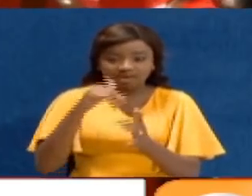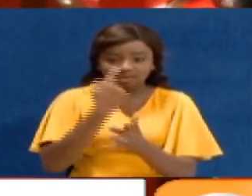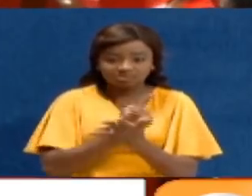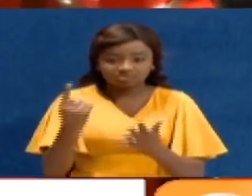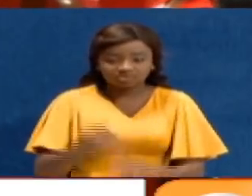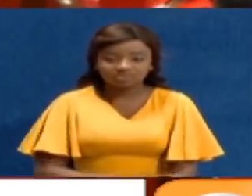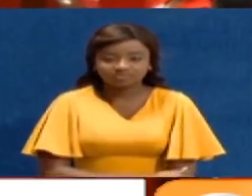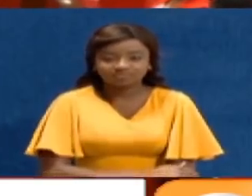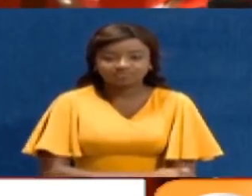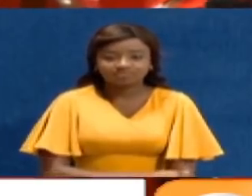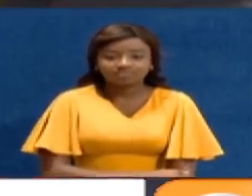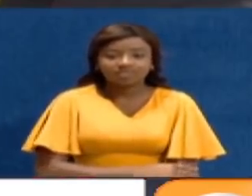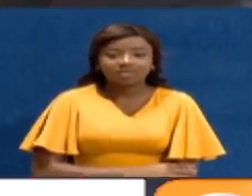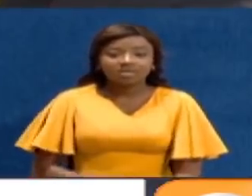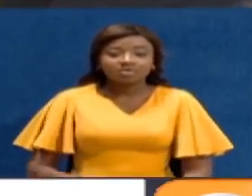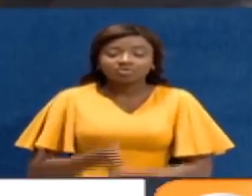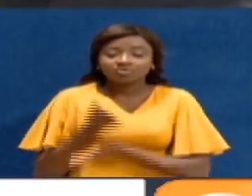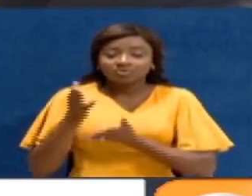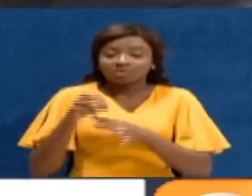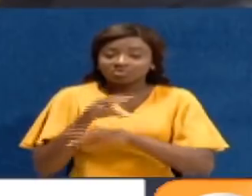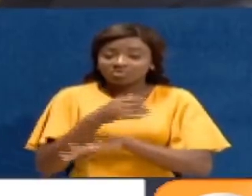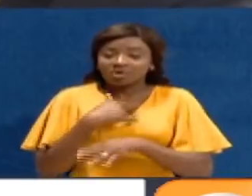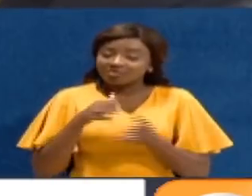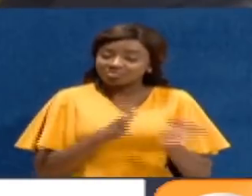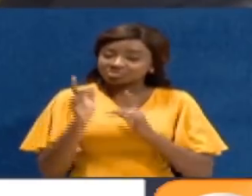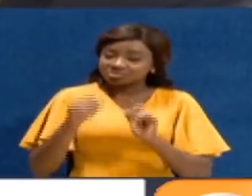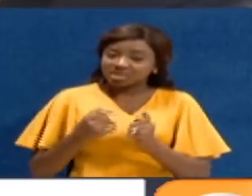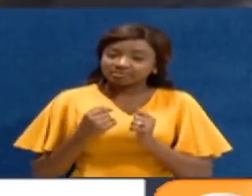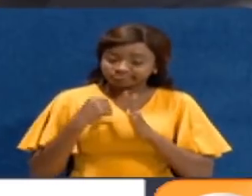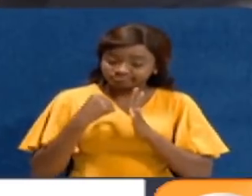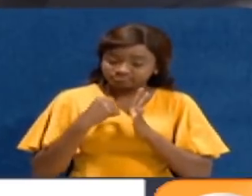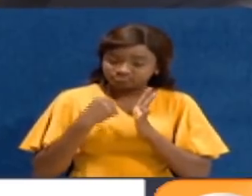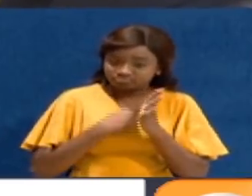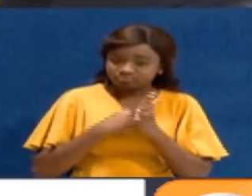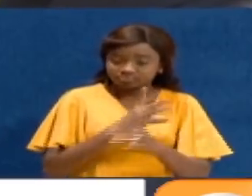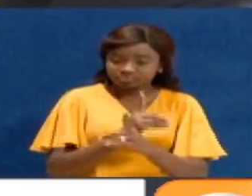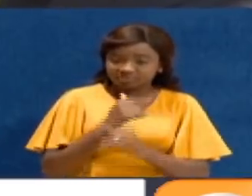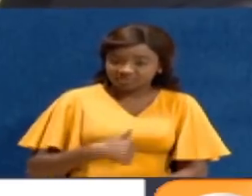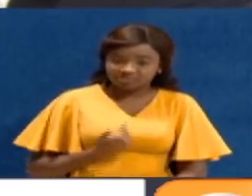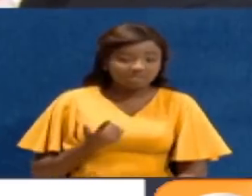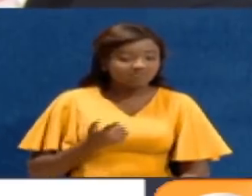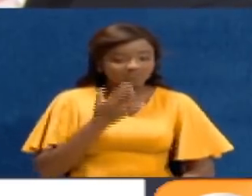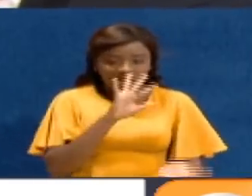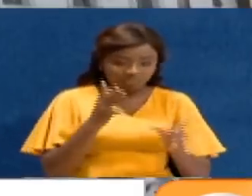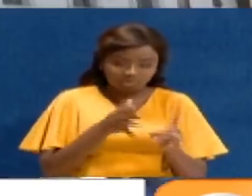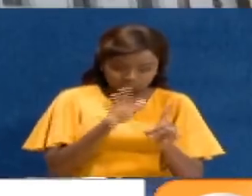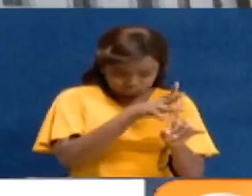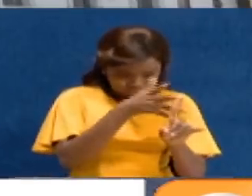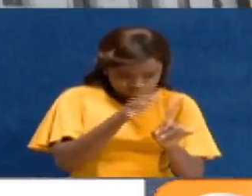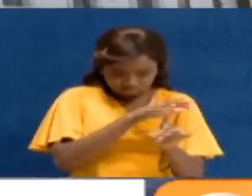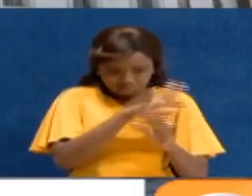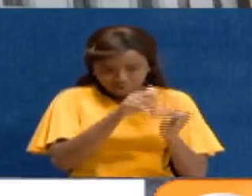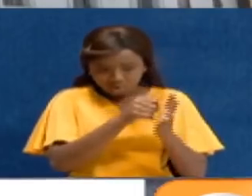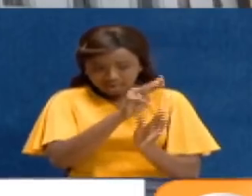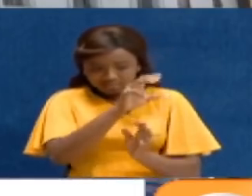week. Sonko sasa ana fursa ya kujitetea kwa kuhakikisha anawashawishi vilivyo wawakilishi